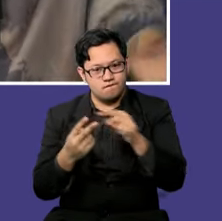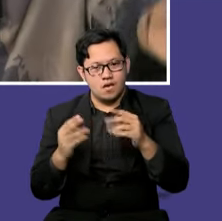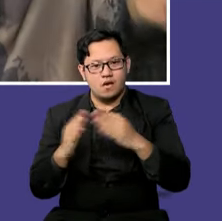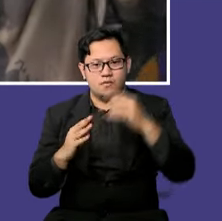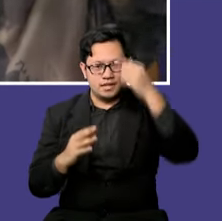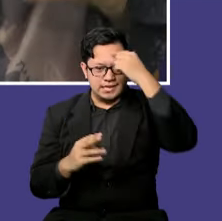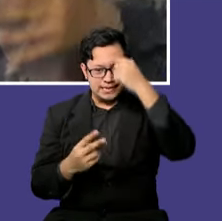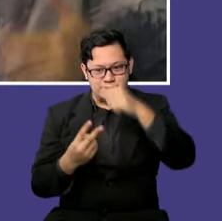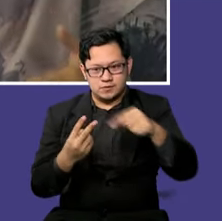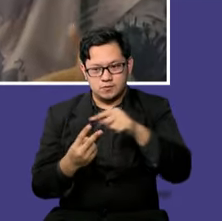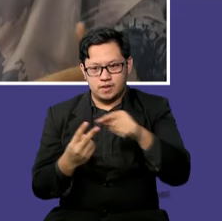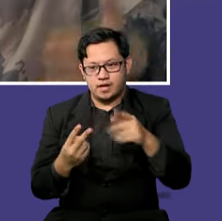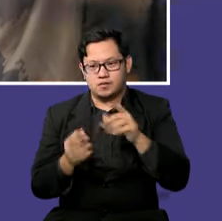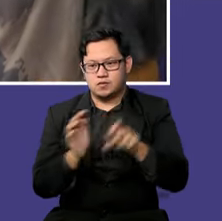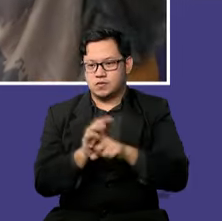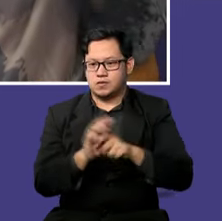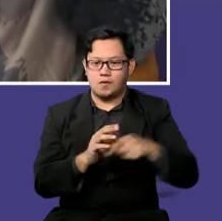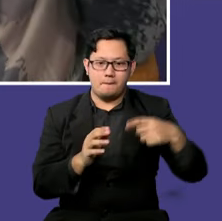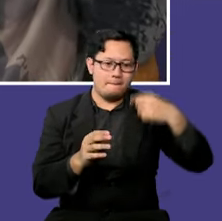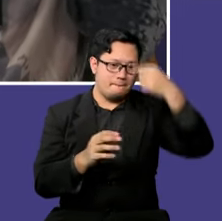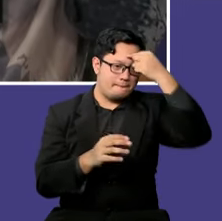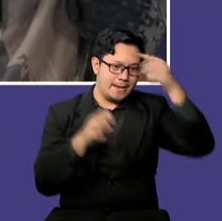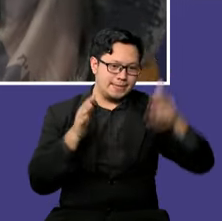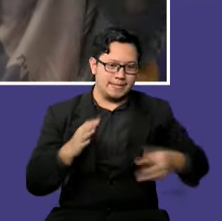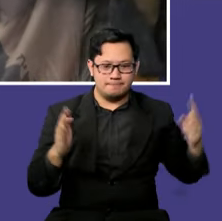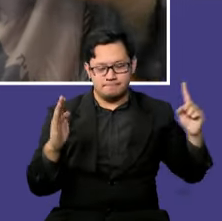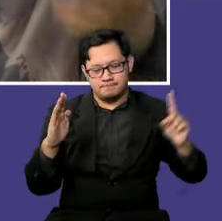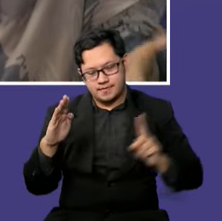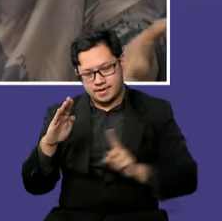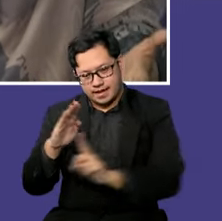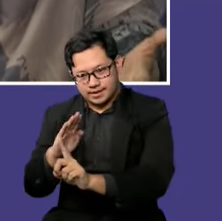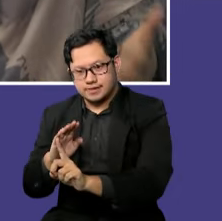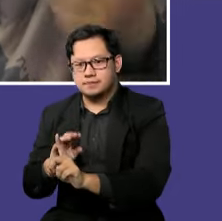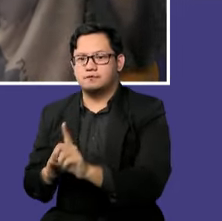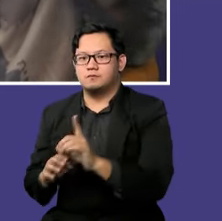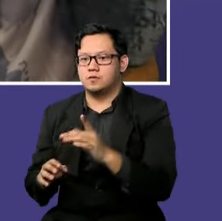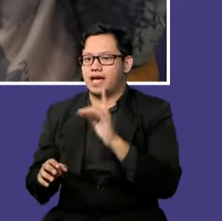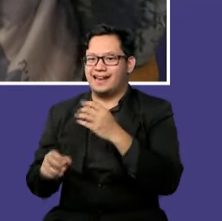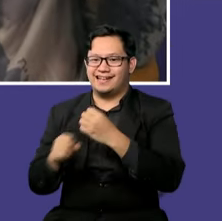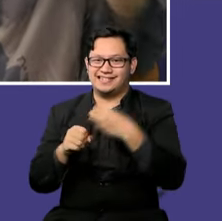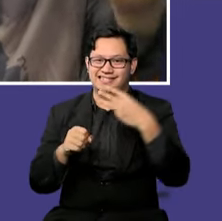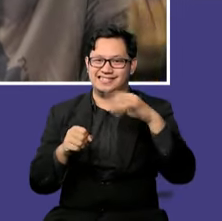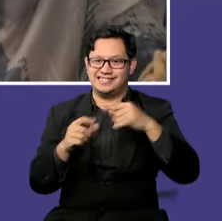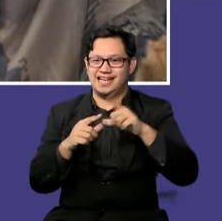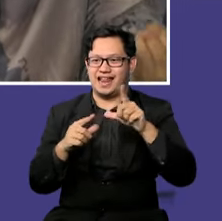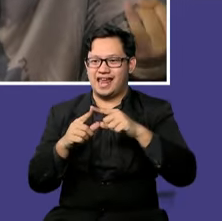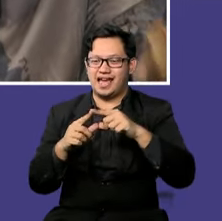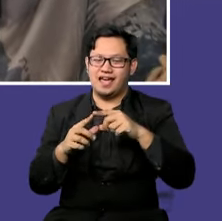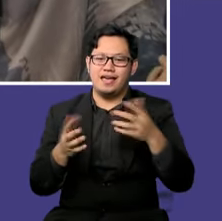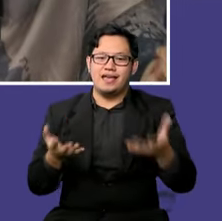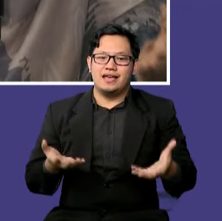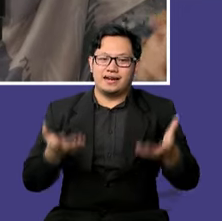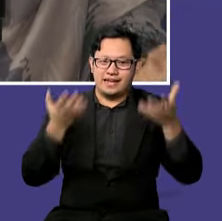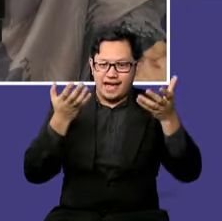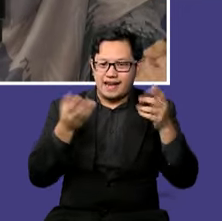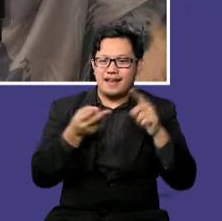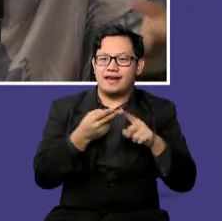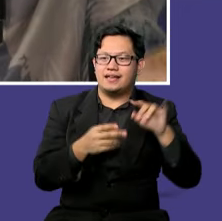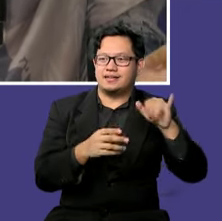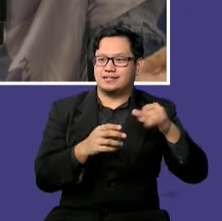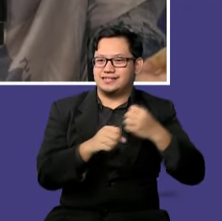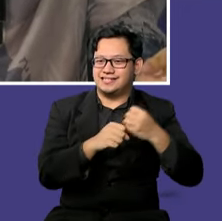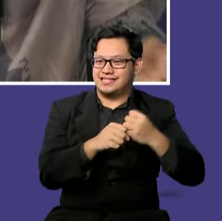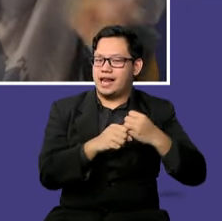mendapatkan pasien datang Ada yang punya gejala Nah ada yang punya gejala berat kalau bahasa kita akan ada OTG oodb